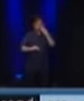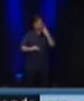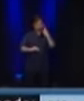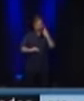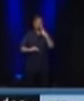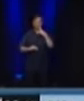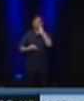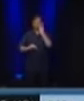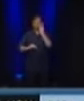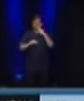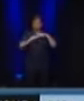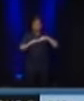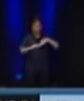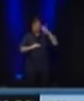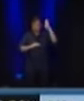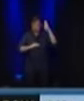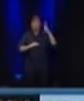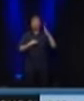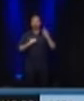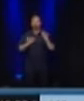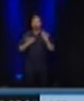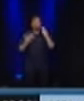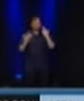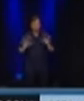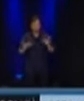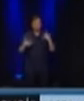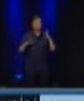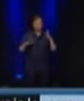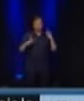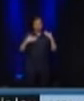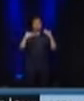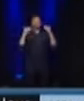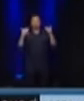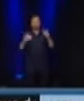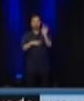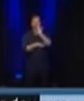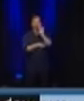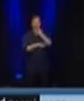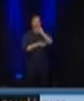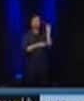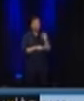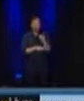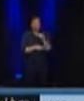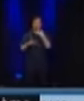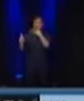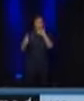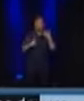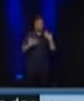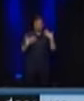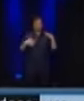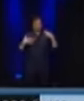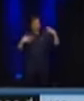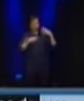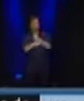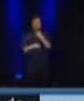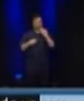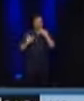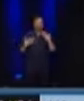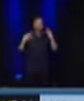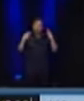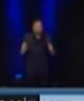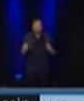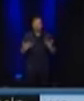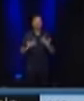les 12 ans et plus. On est rendu à 80 %. Donc, on est exactement là où on voulait